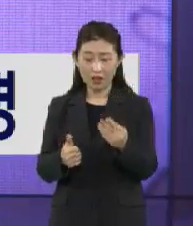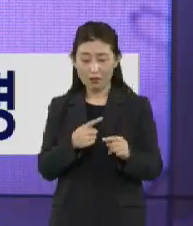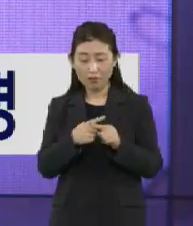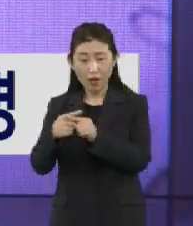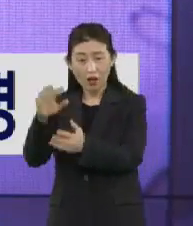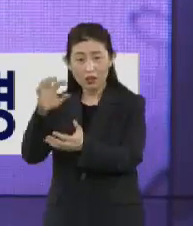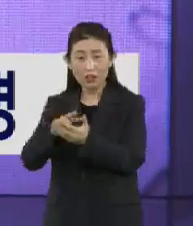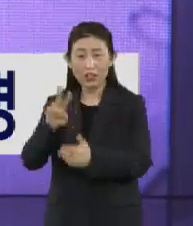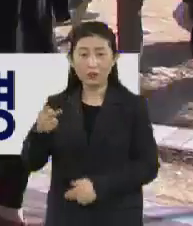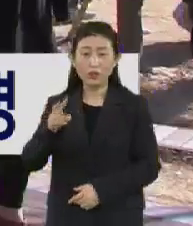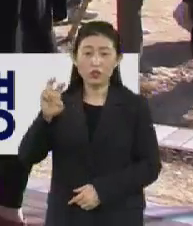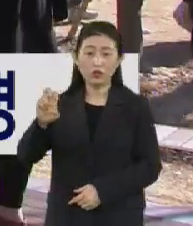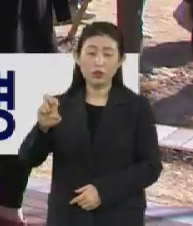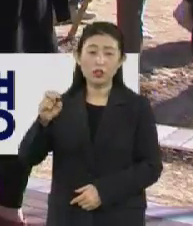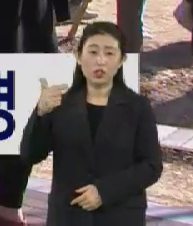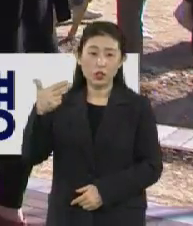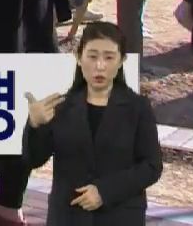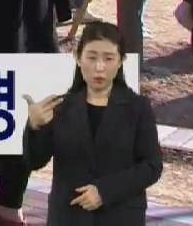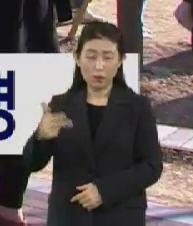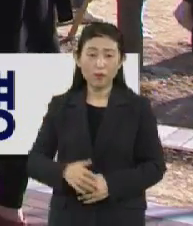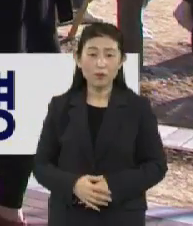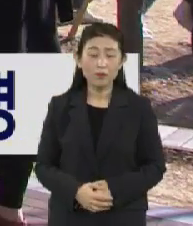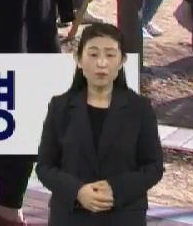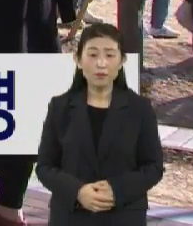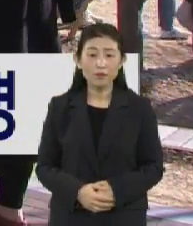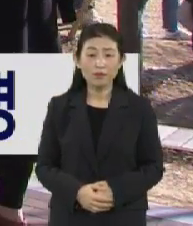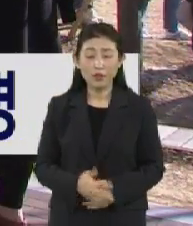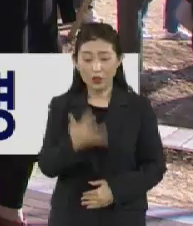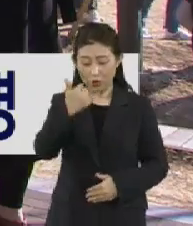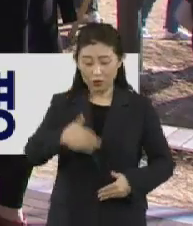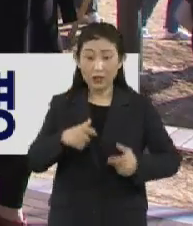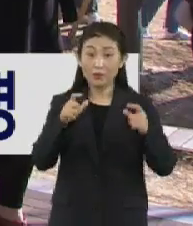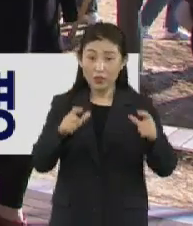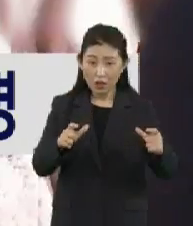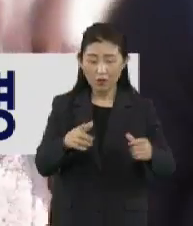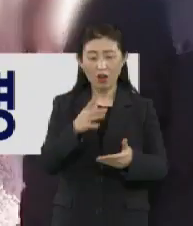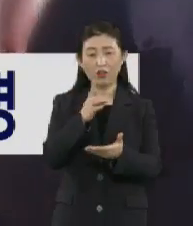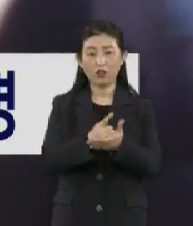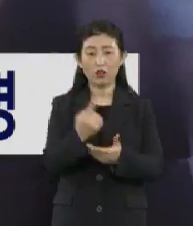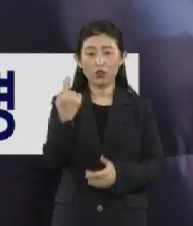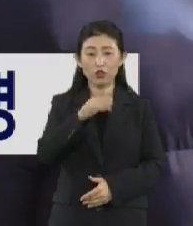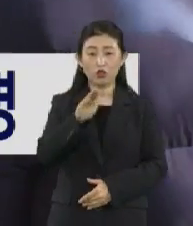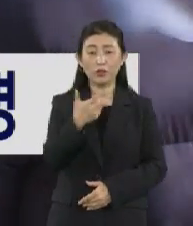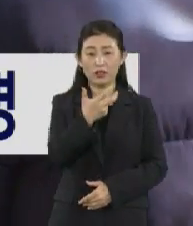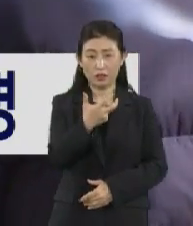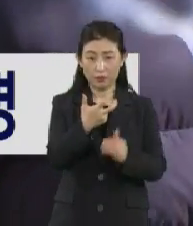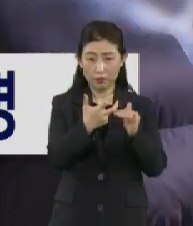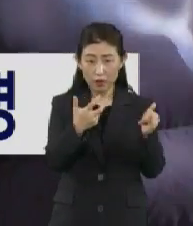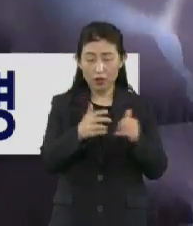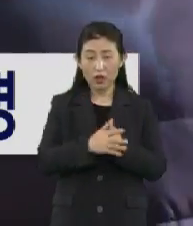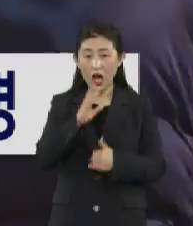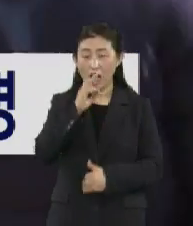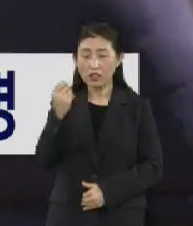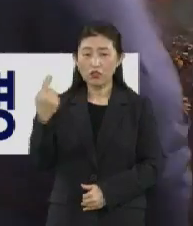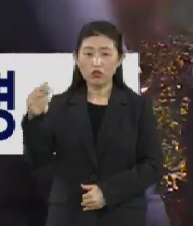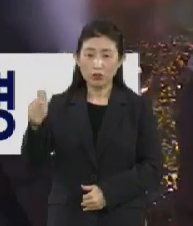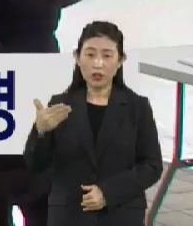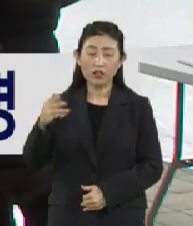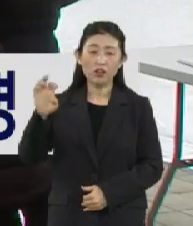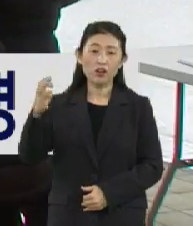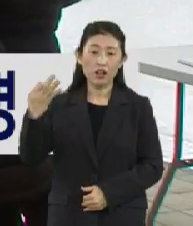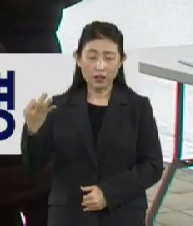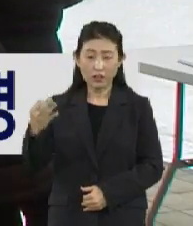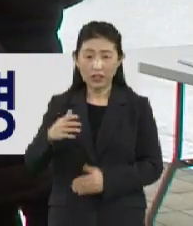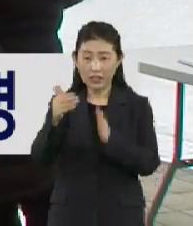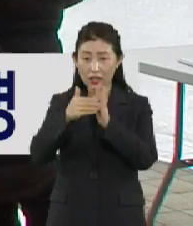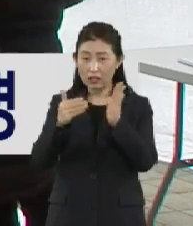사망자는 200 스물 일곱 명으로 늘었습니다 추남 에서는 천안 1901 운명 아산 900 14명